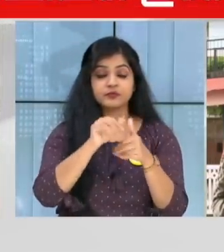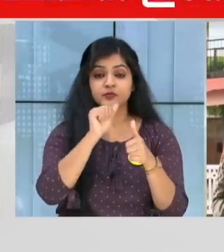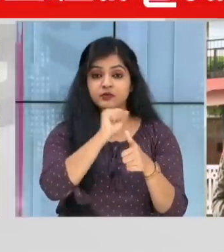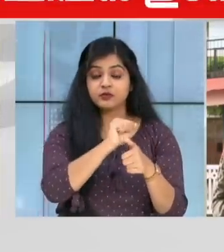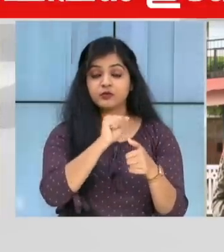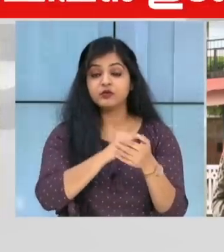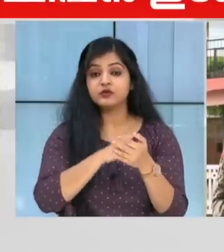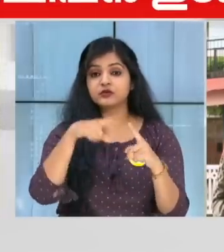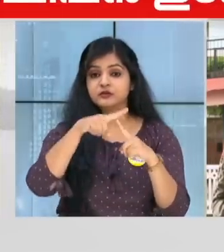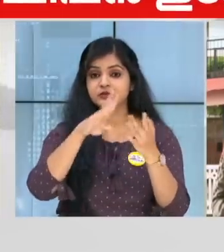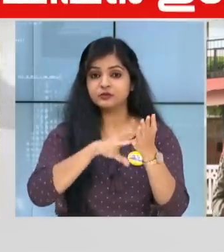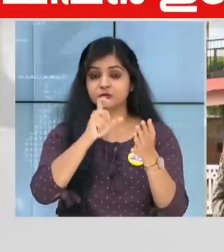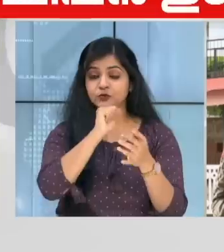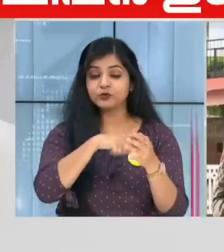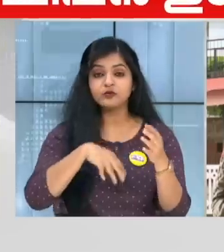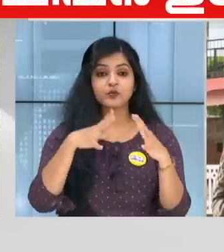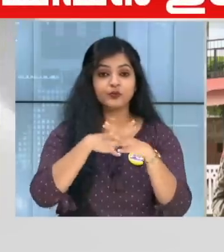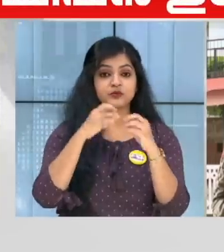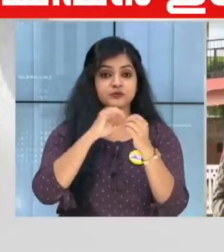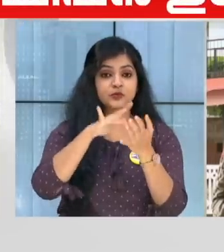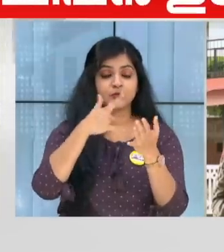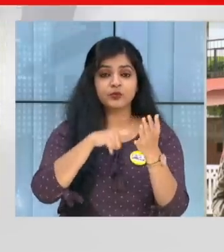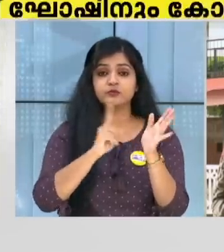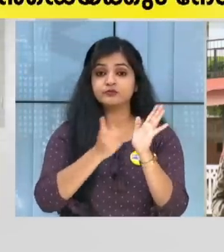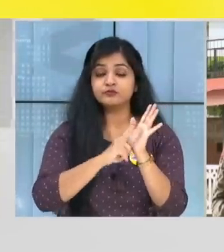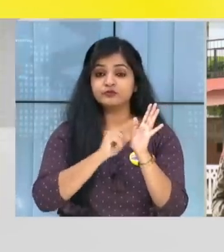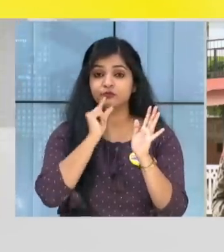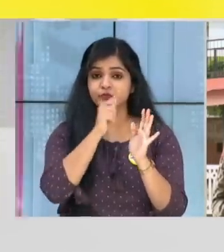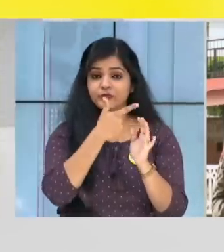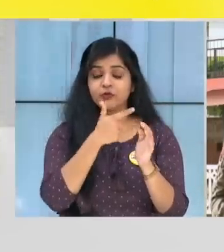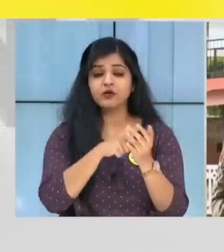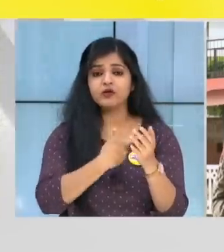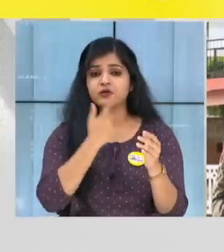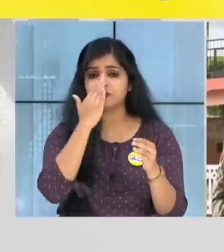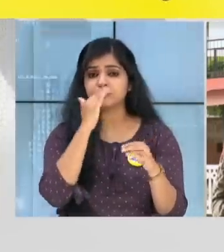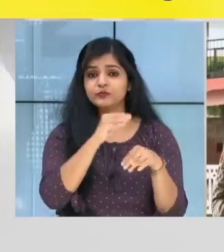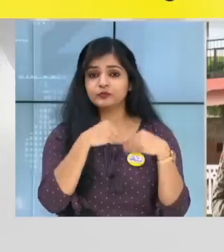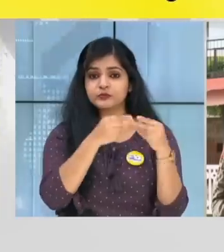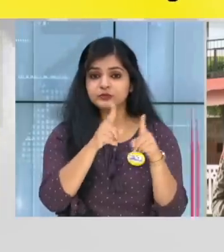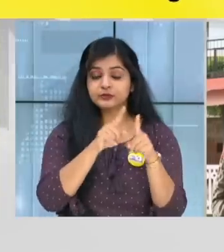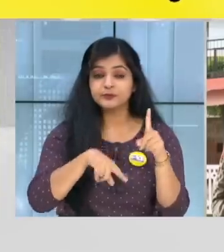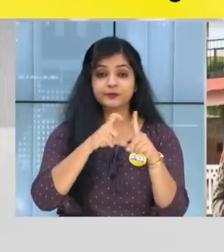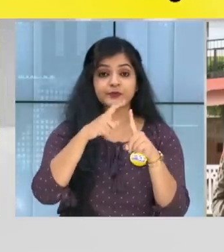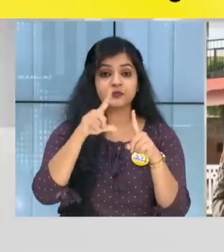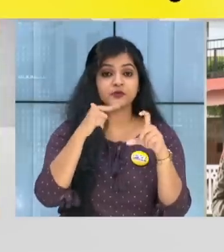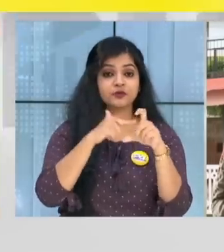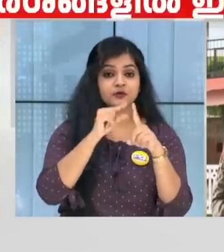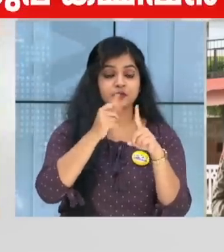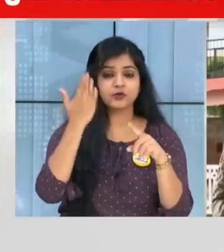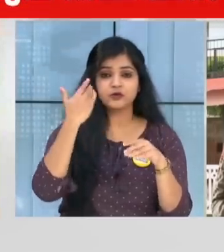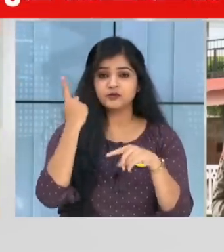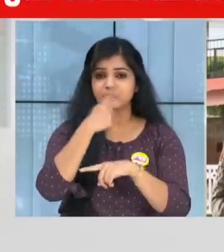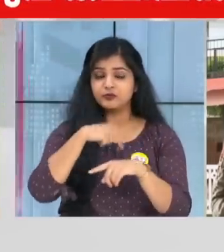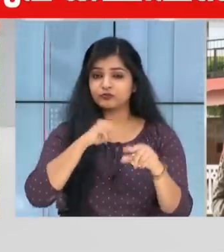തൃണമൂൽ കോൺഗ്രസിന്റെ ബംഗാളിലെ പ്രചരണ മുദ്രാവാക്യത്തെ പരിഹസിച്ചുകൊണ്ടായിരുന്നു ദിലീപ് ഘോഷ് കഴിഞ്ഞ ദിവസം നടത്തിയ പരാമർശം